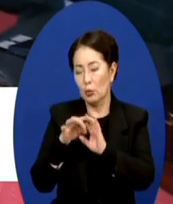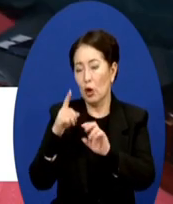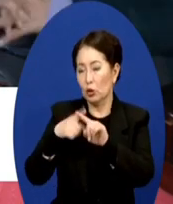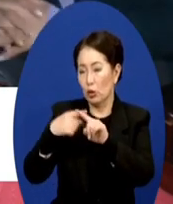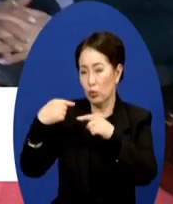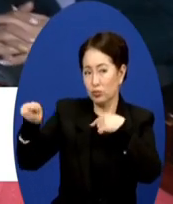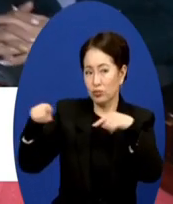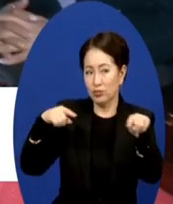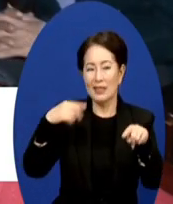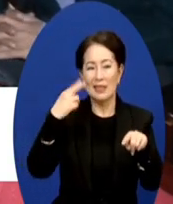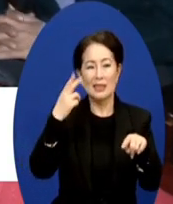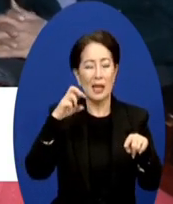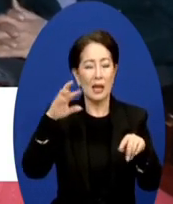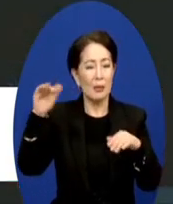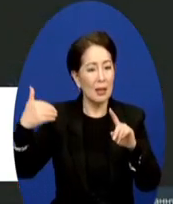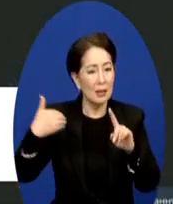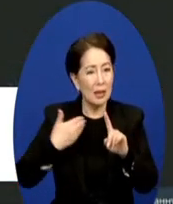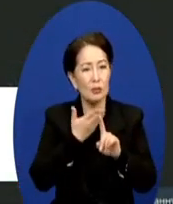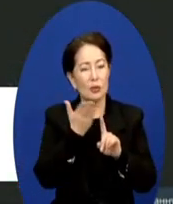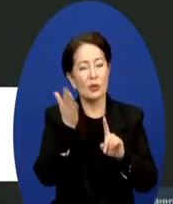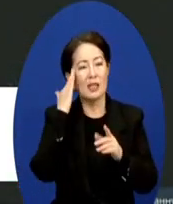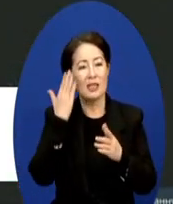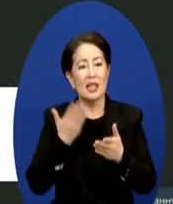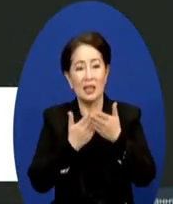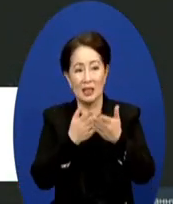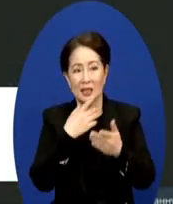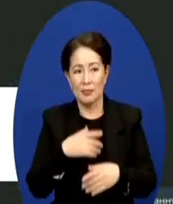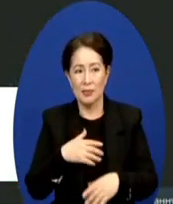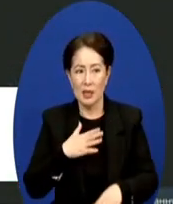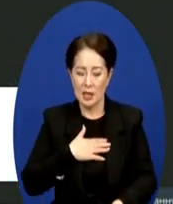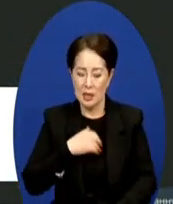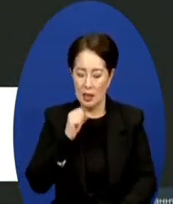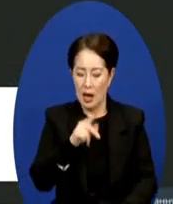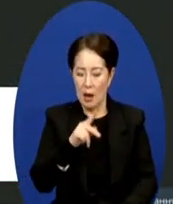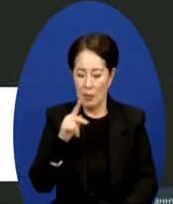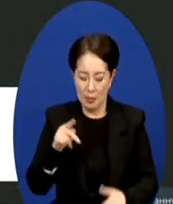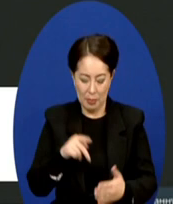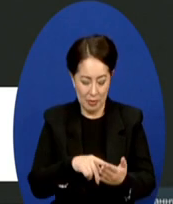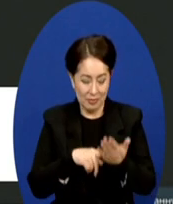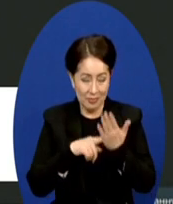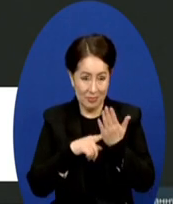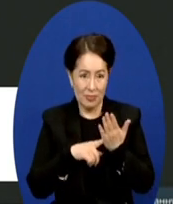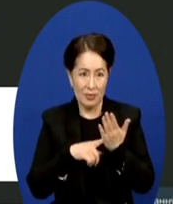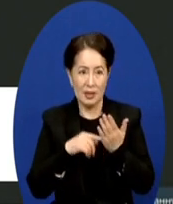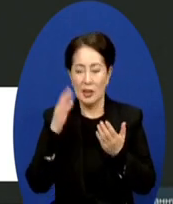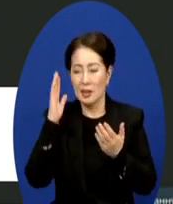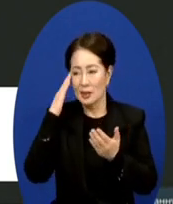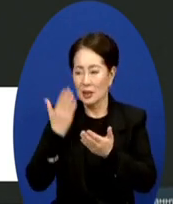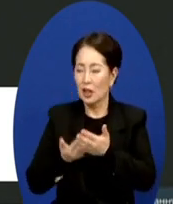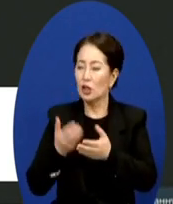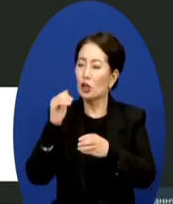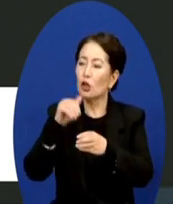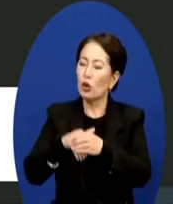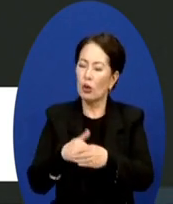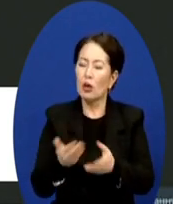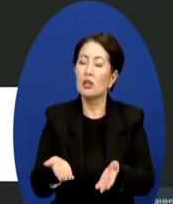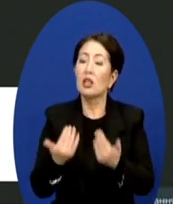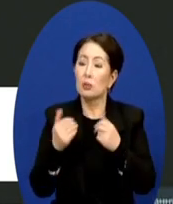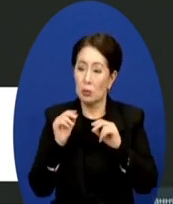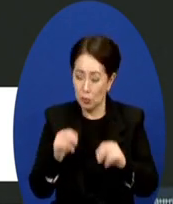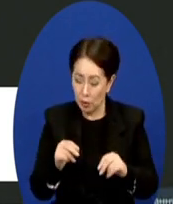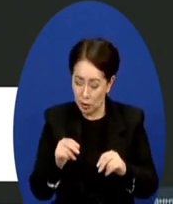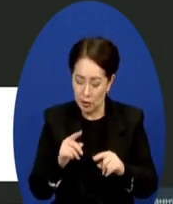цахимаар дамжуулан саналаа хэллээ. Энэ аппликейшн маань болохоор залуус бидэнд олон иргэдэд саналаа өгөхөд илүү хялбар болж,